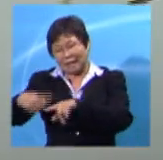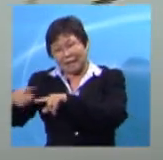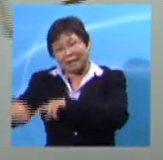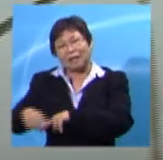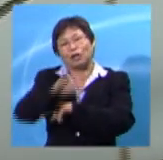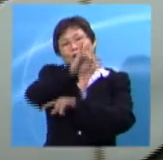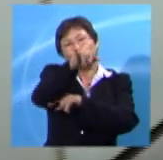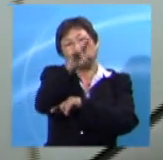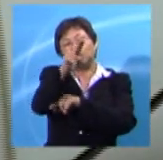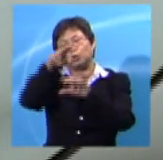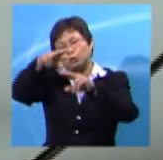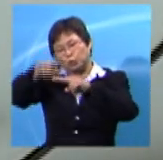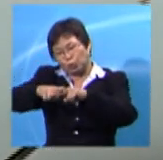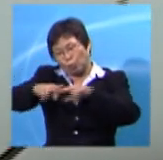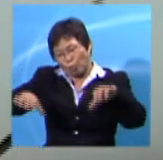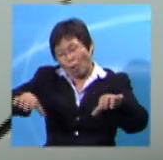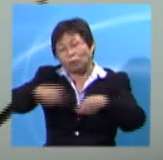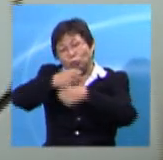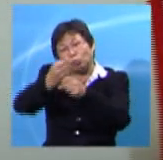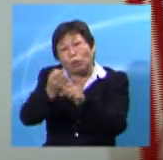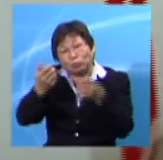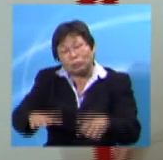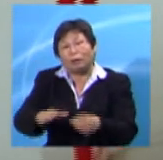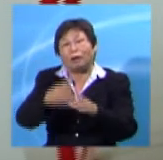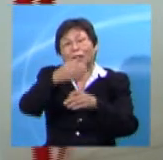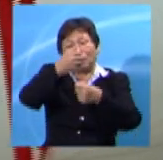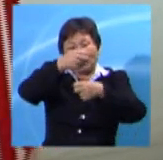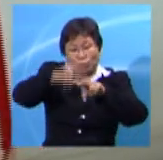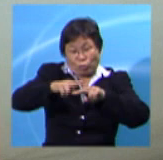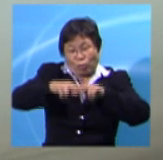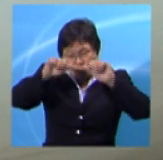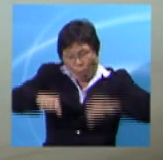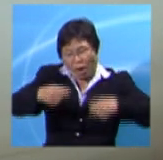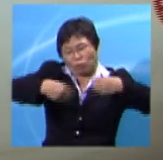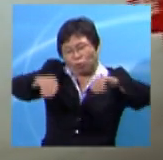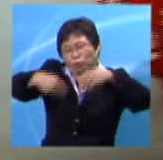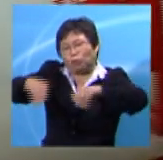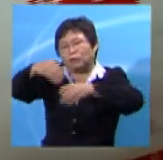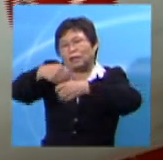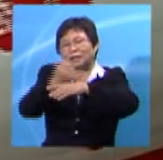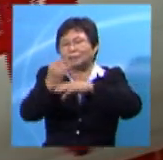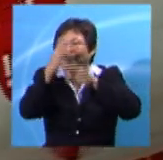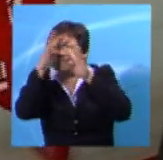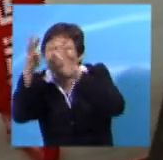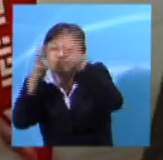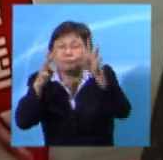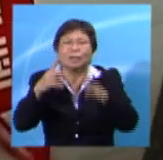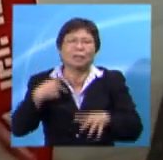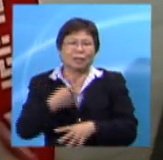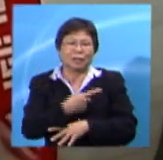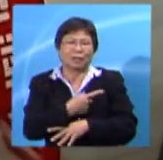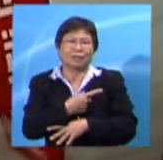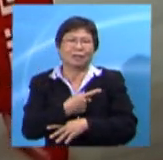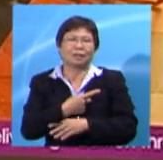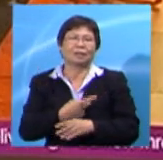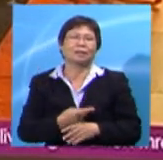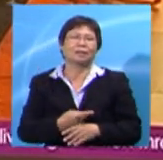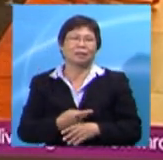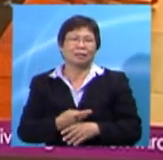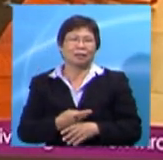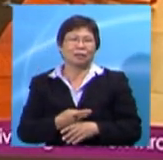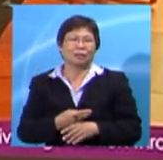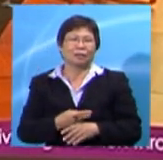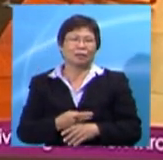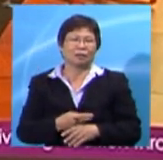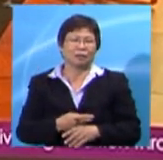tool telah dihasilkan produk ini diakini mampu dikersalkan dalam industri re bentuk pergi pergi